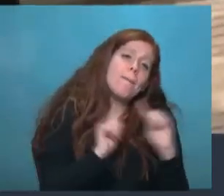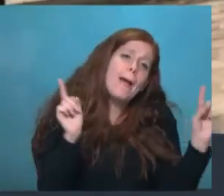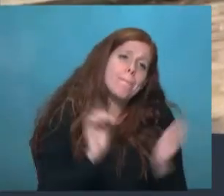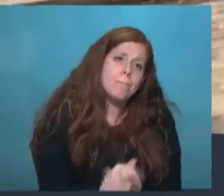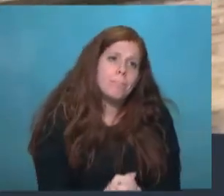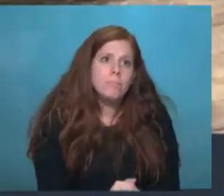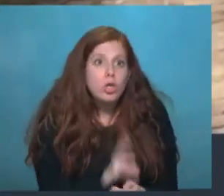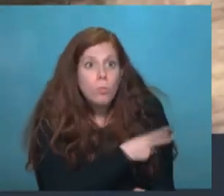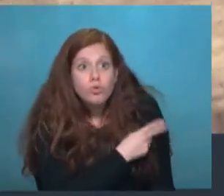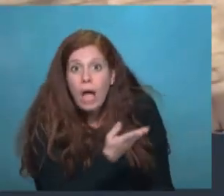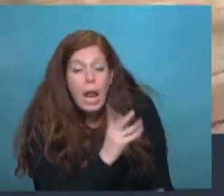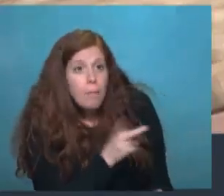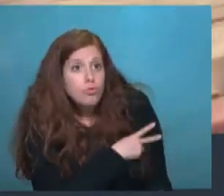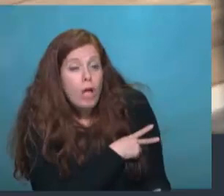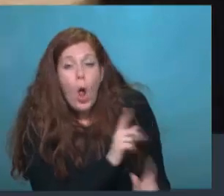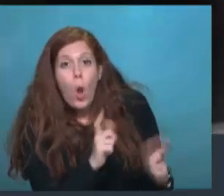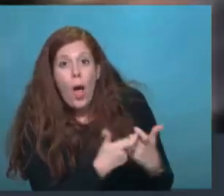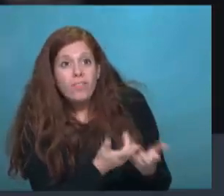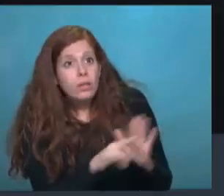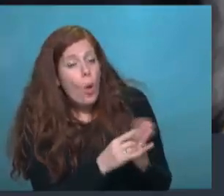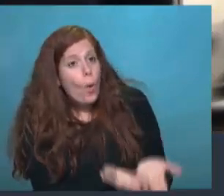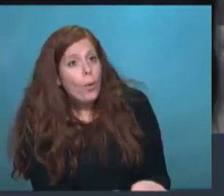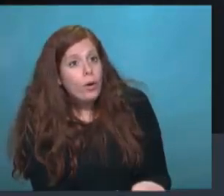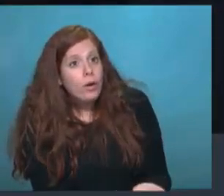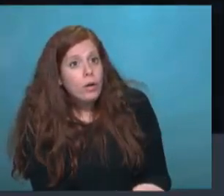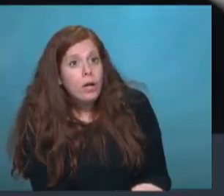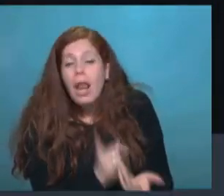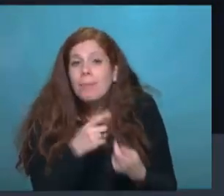יש פה משטרה, למה המשטרה לא אוכפת את החוק?